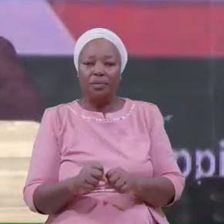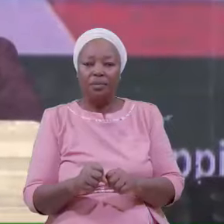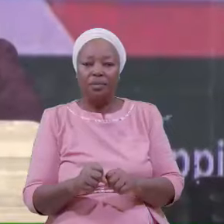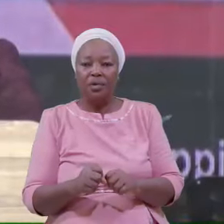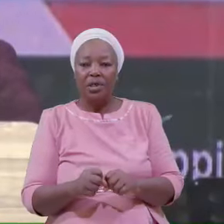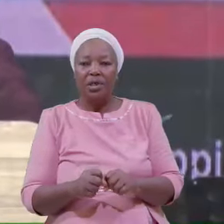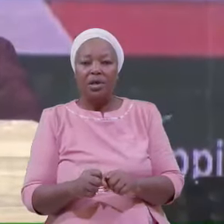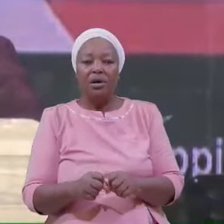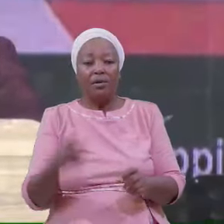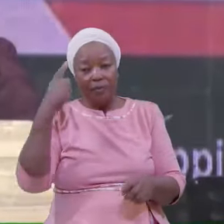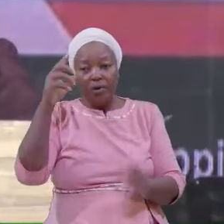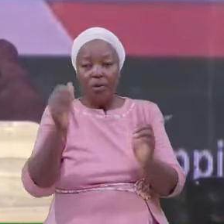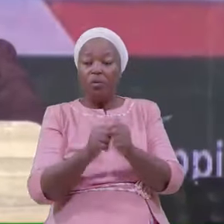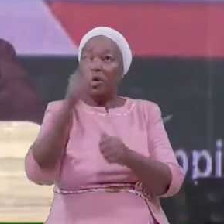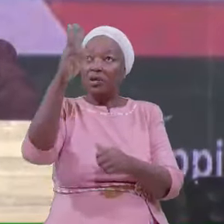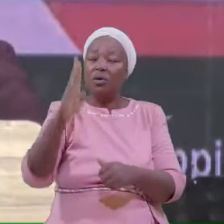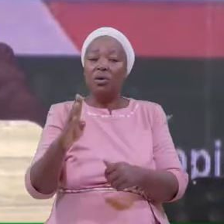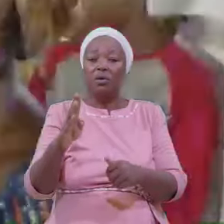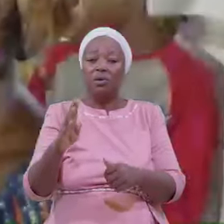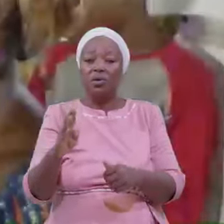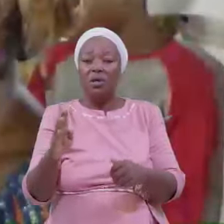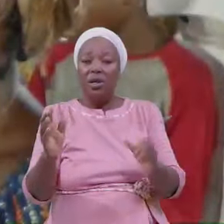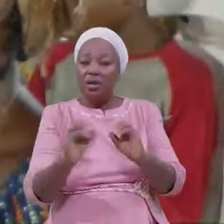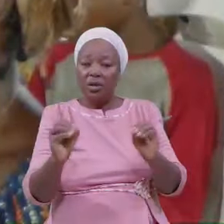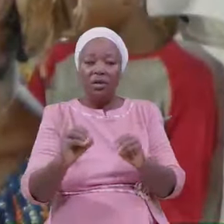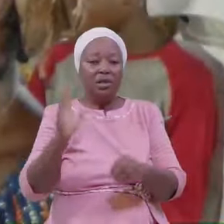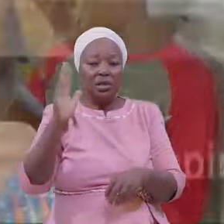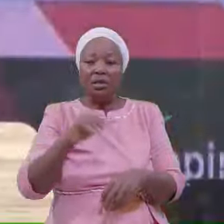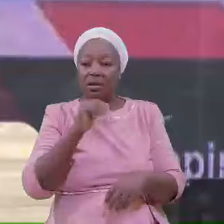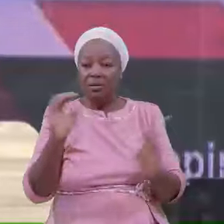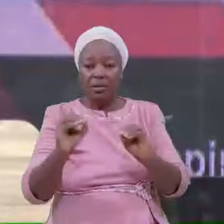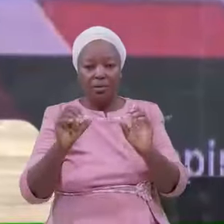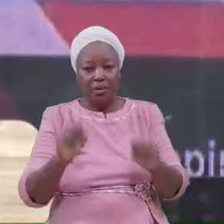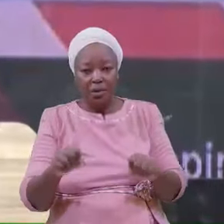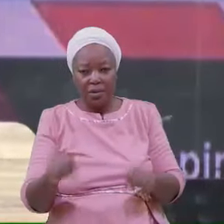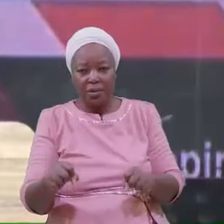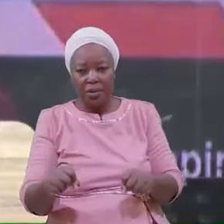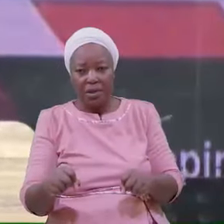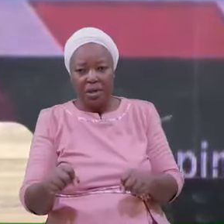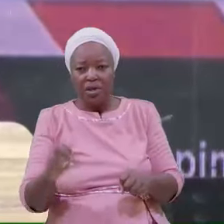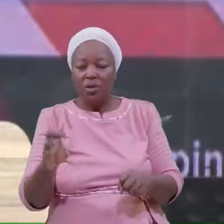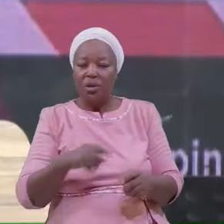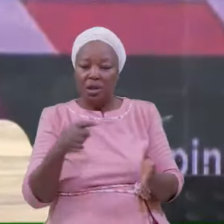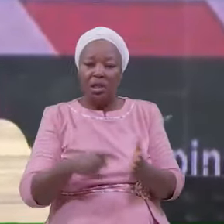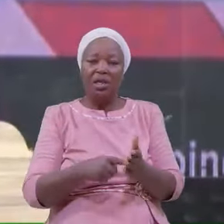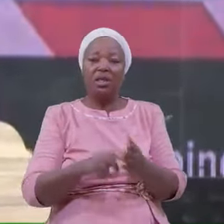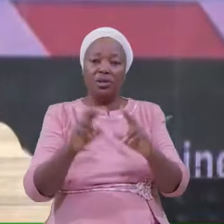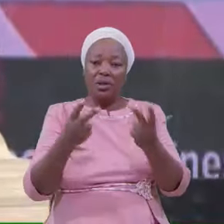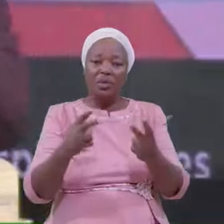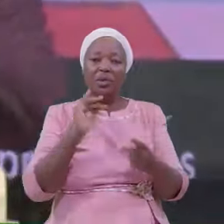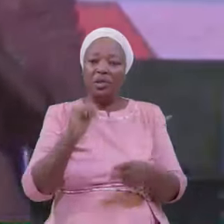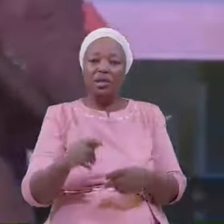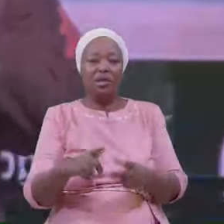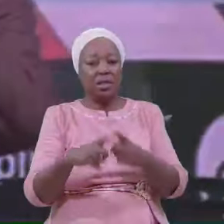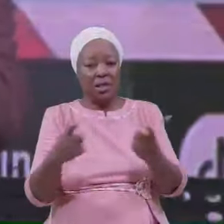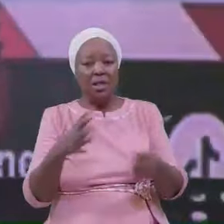possibilities of God's unchanging power. Ang walang hanggang posibilidad ang hindi nagbabagong